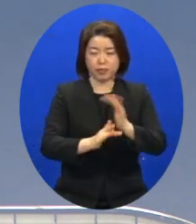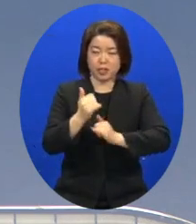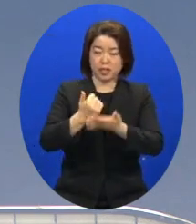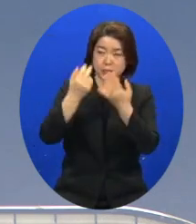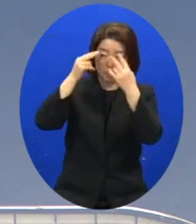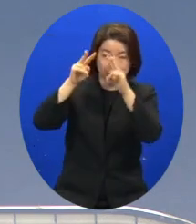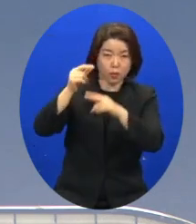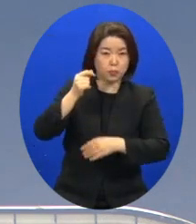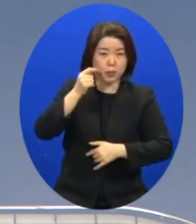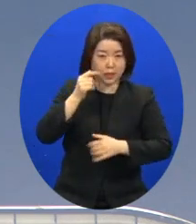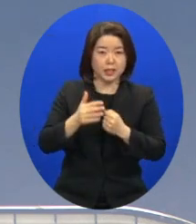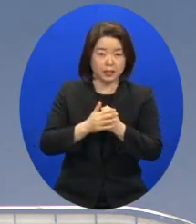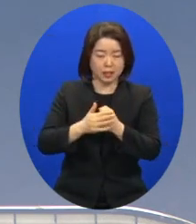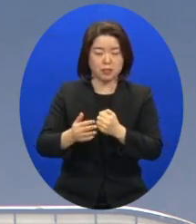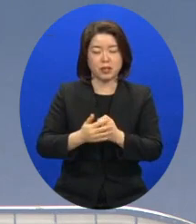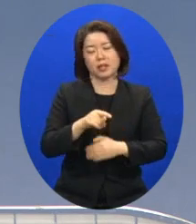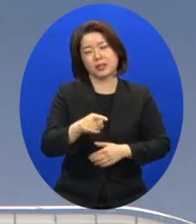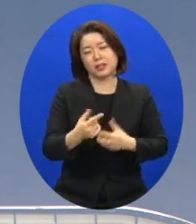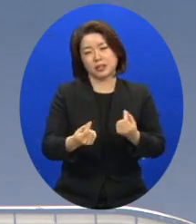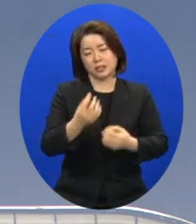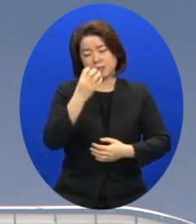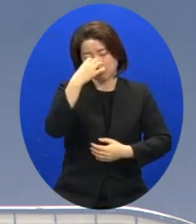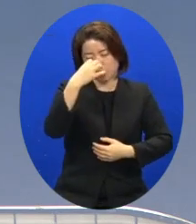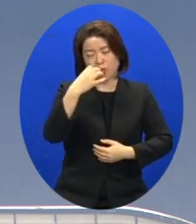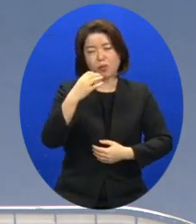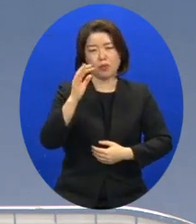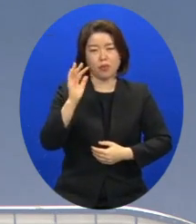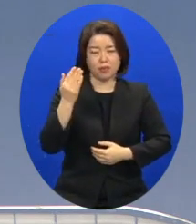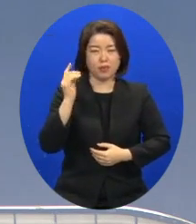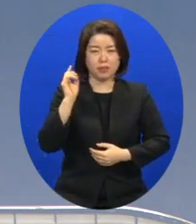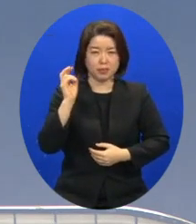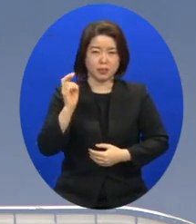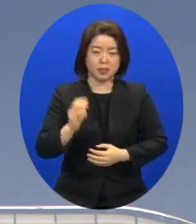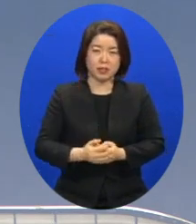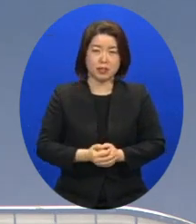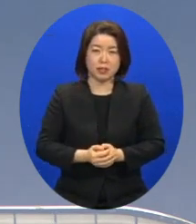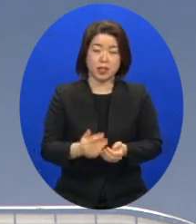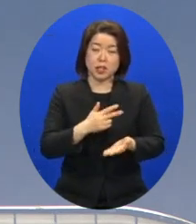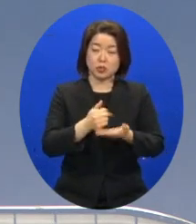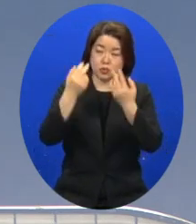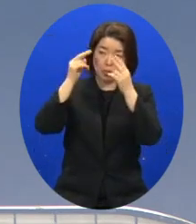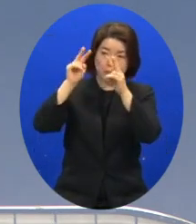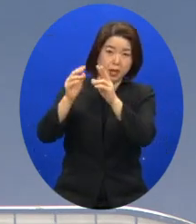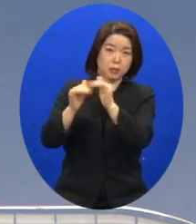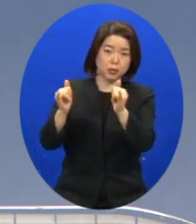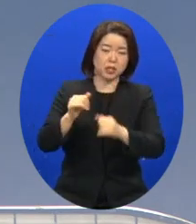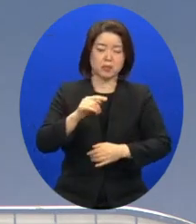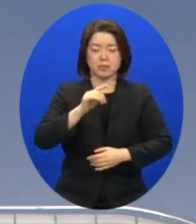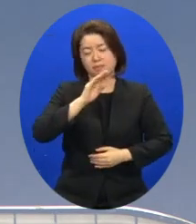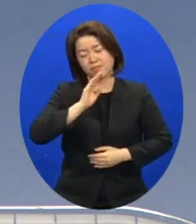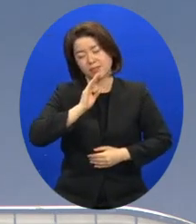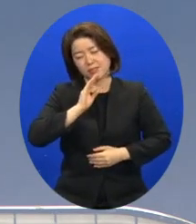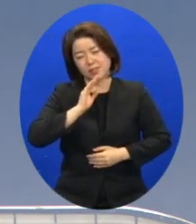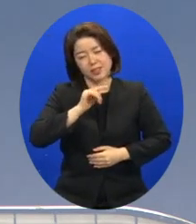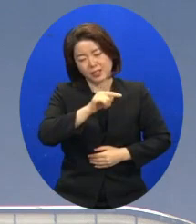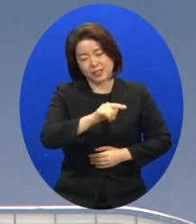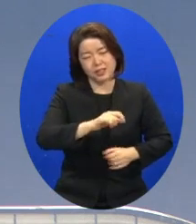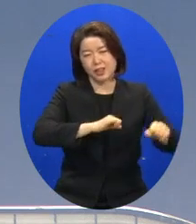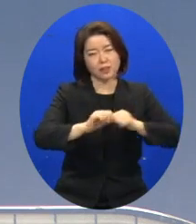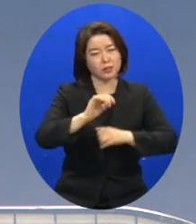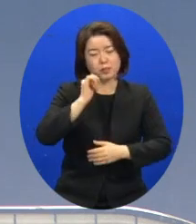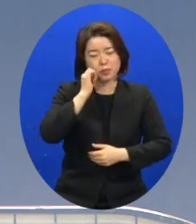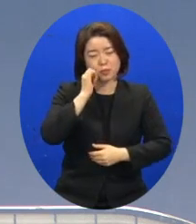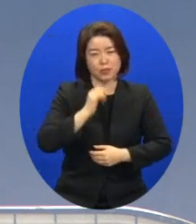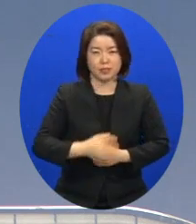하니까 이렇게 교만하게 되고 주님을 바라보는 사람은 절대로 이런 행동을 할 수가 없습니다